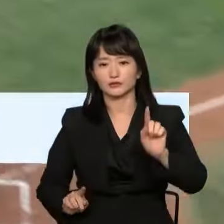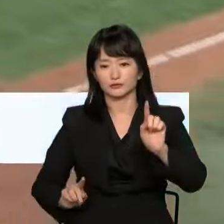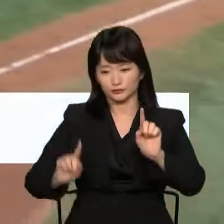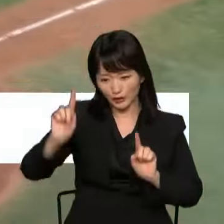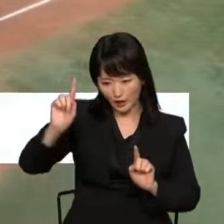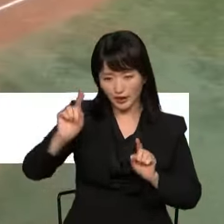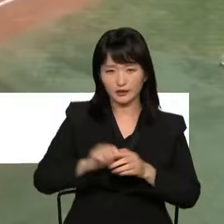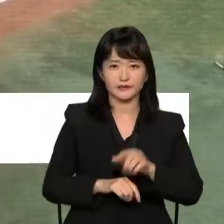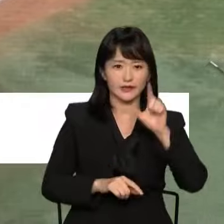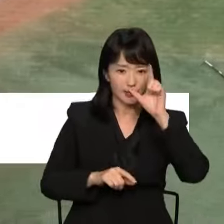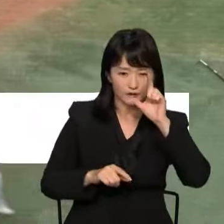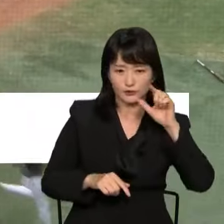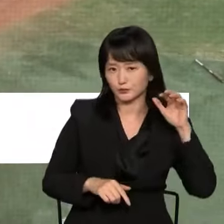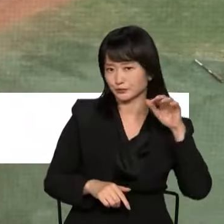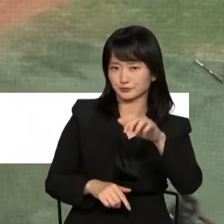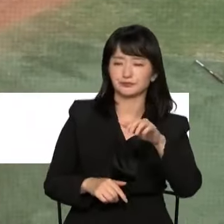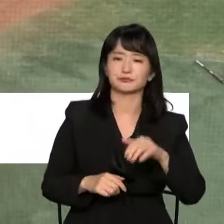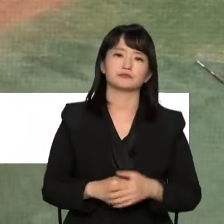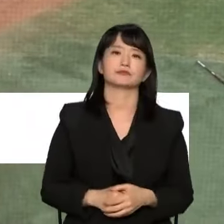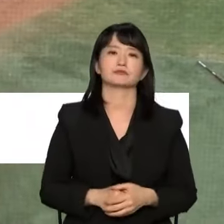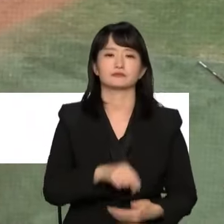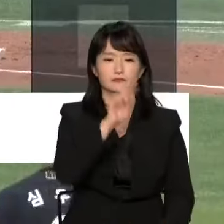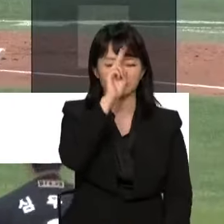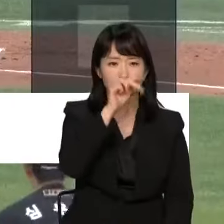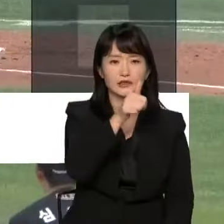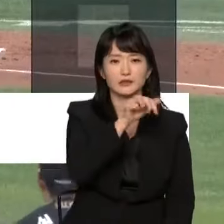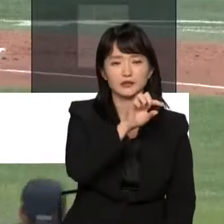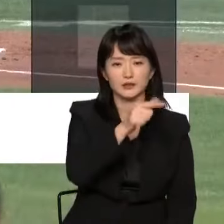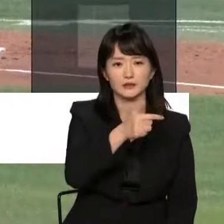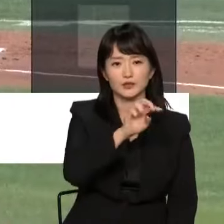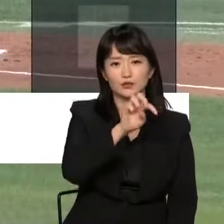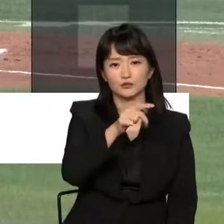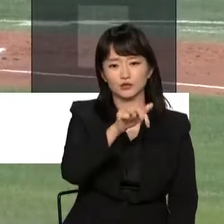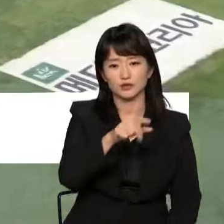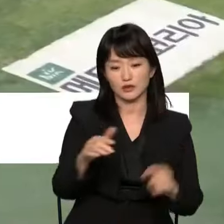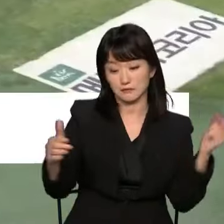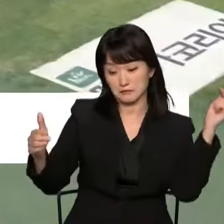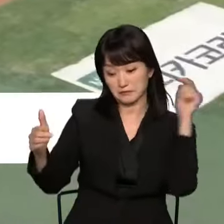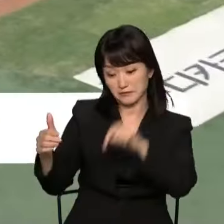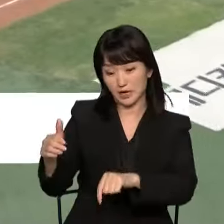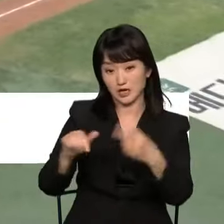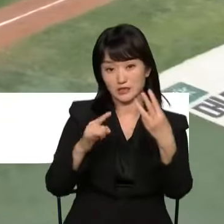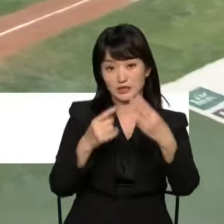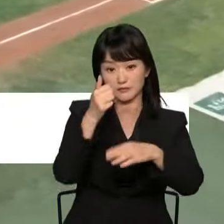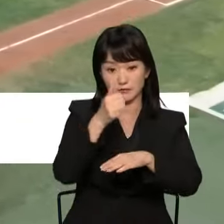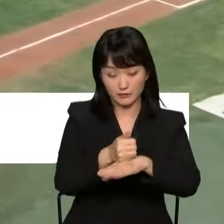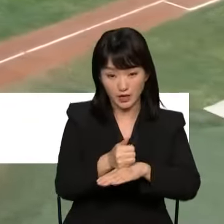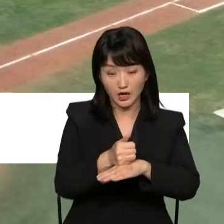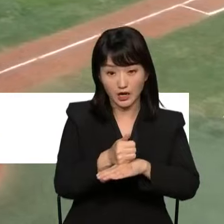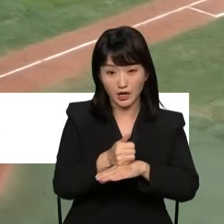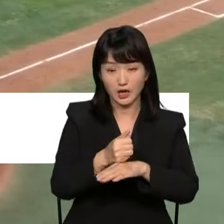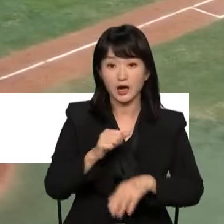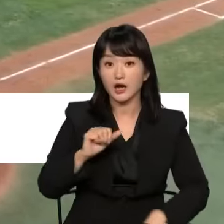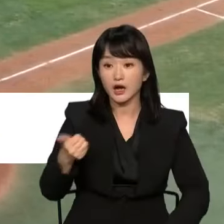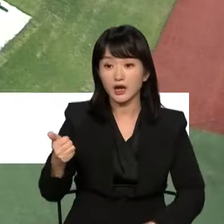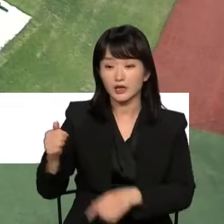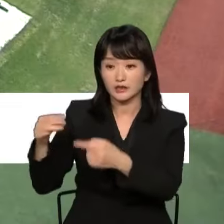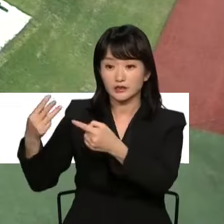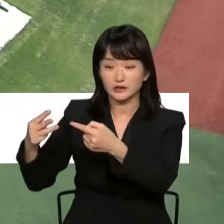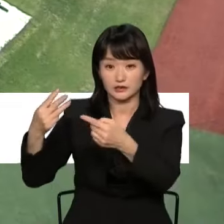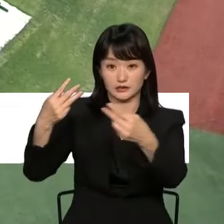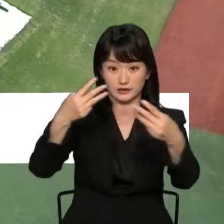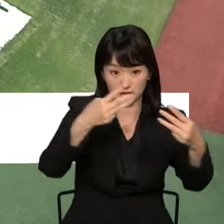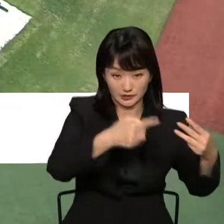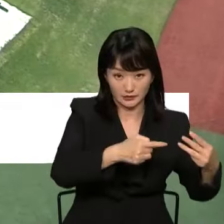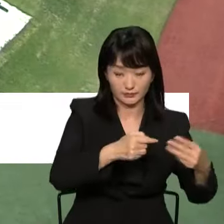야구로 응수했습니다. LG 박혜민과 문성주의 연속 안타로 만들어진 3회 말 무사 1, 2루 찬스 상황.